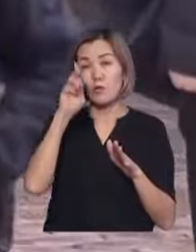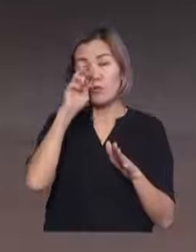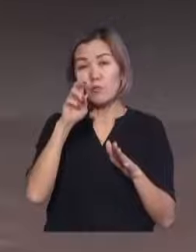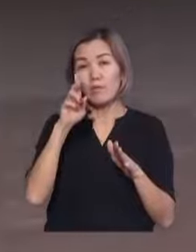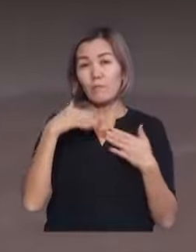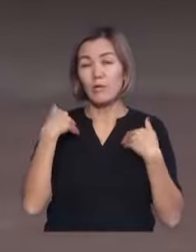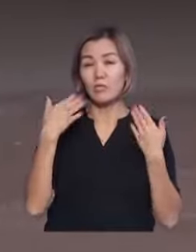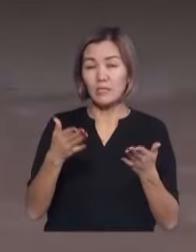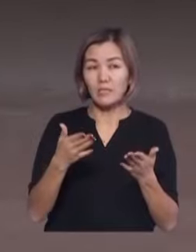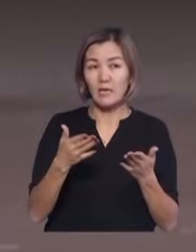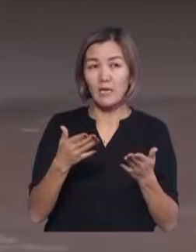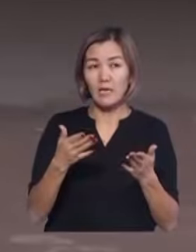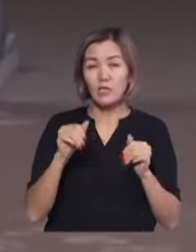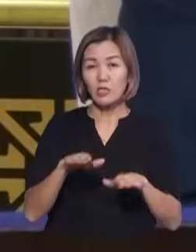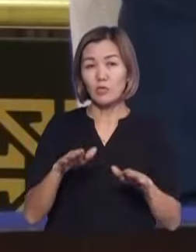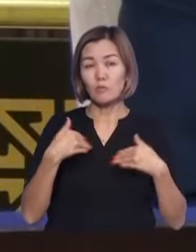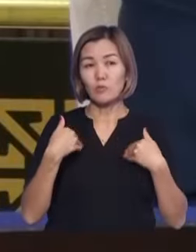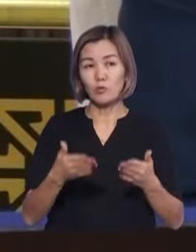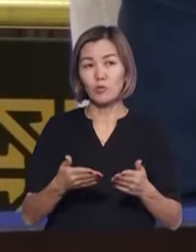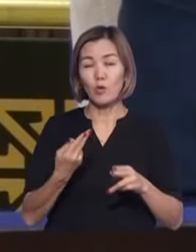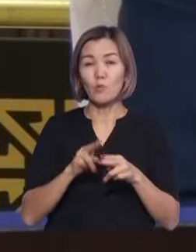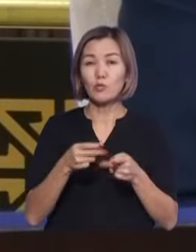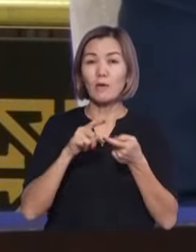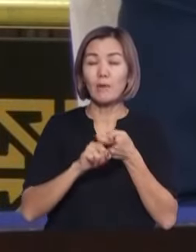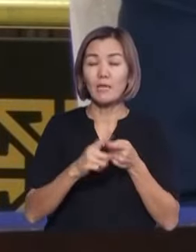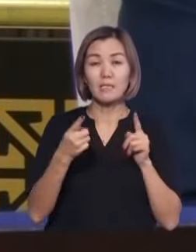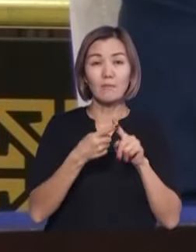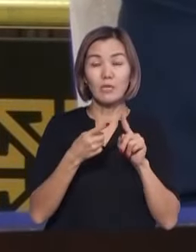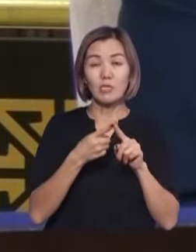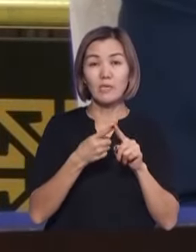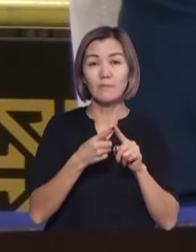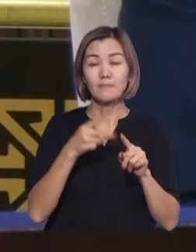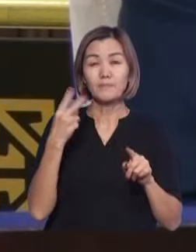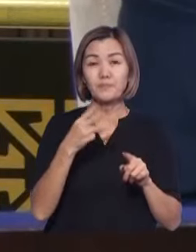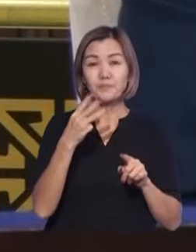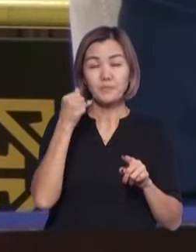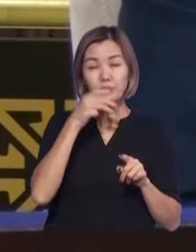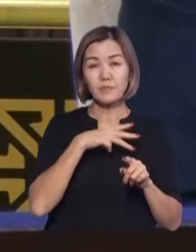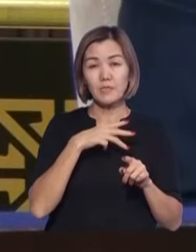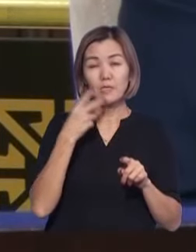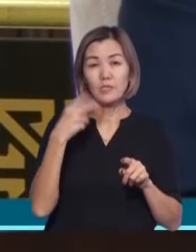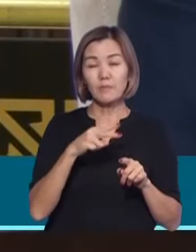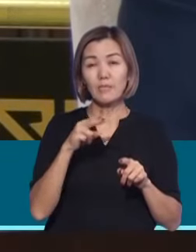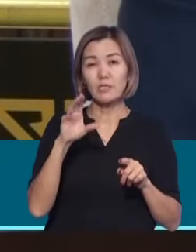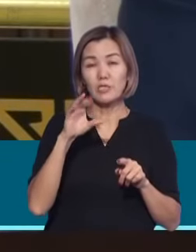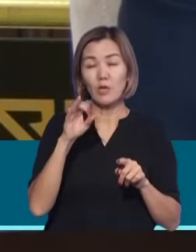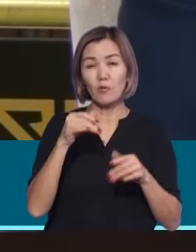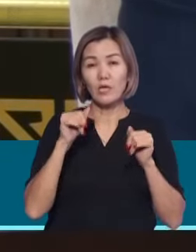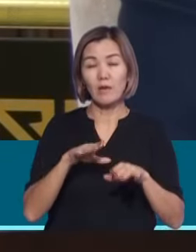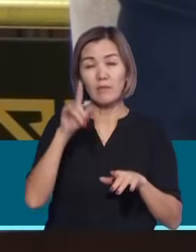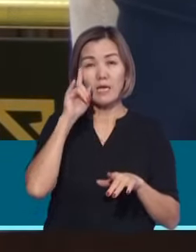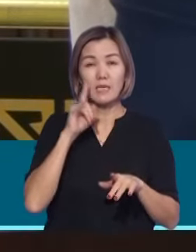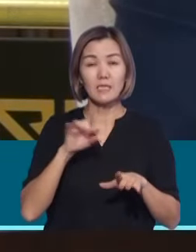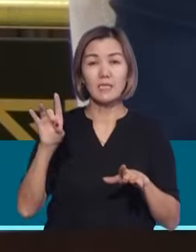басшысына мынандай шешімдер ұсынды. Осыған байланысты, бірінші, 2023 жылғы 20 сәуірде қабылданған